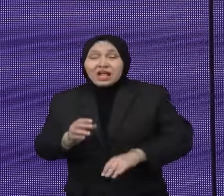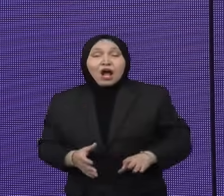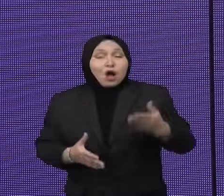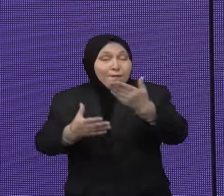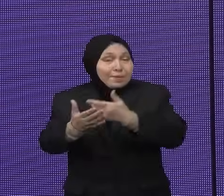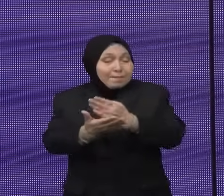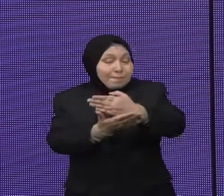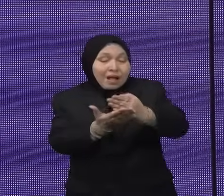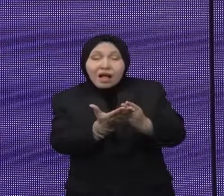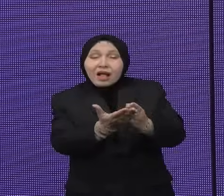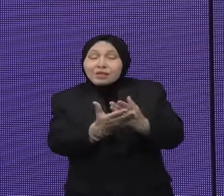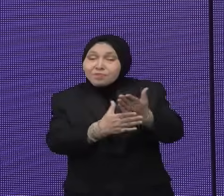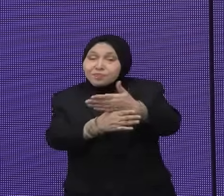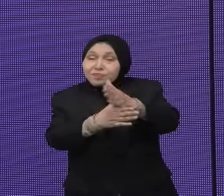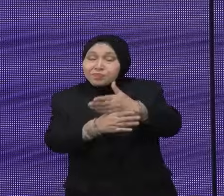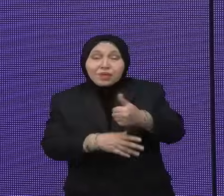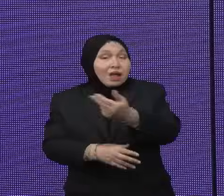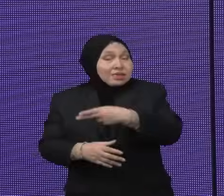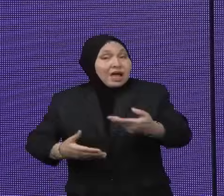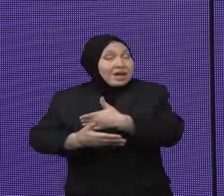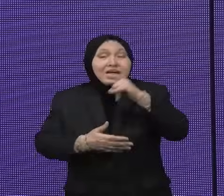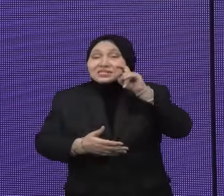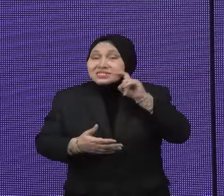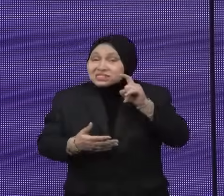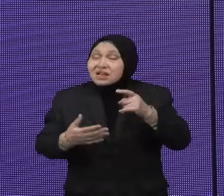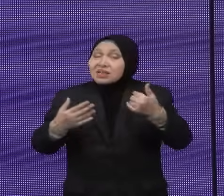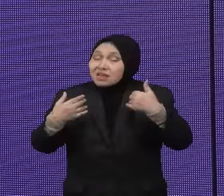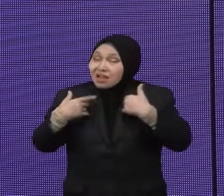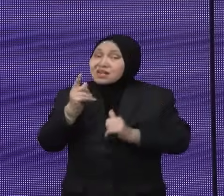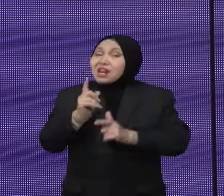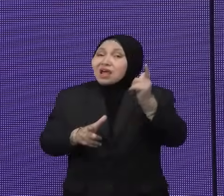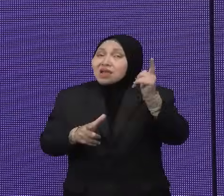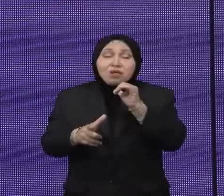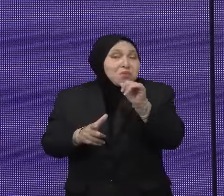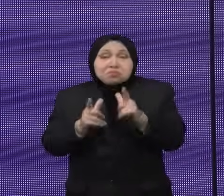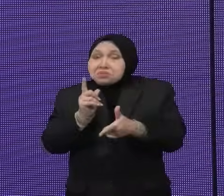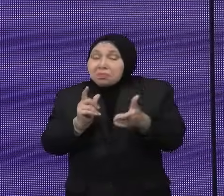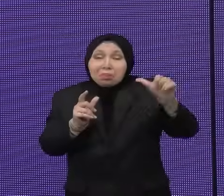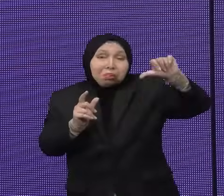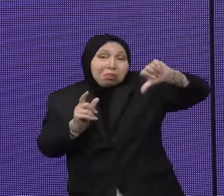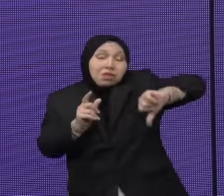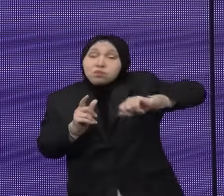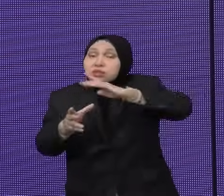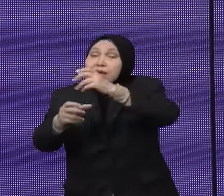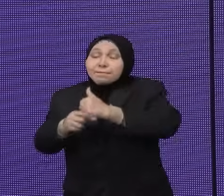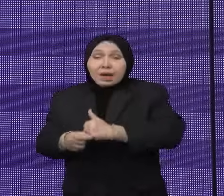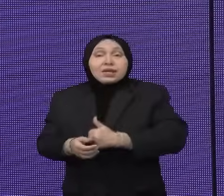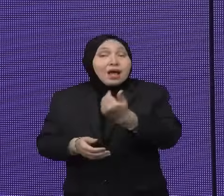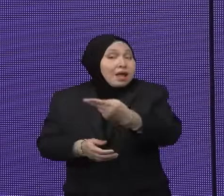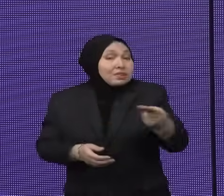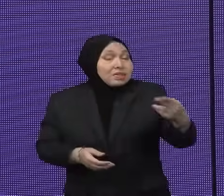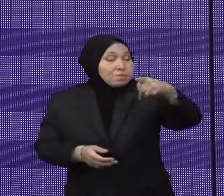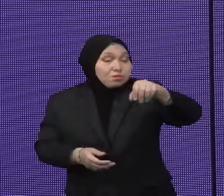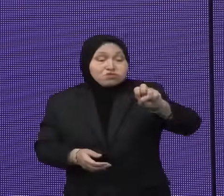Ya, bila anak daripada anak zina tersebut, adakah dia layak atau tidak layak untuk mendapat harta pusaka daripada